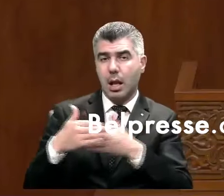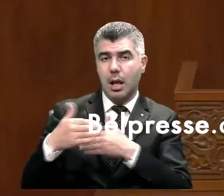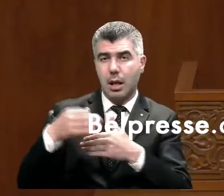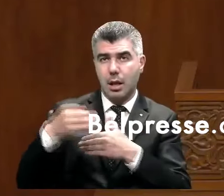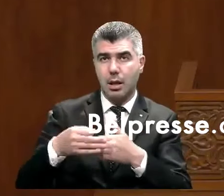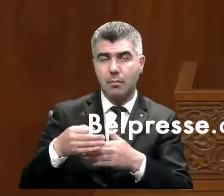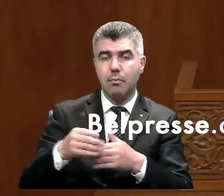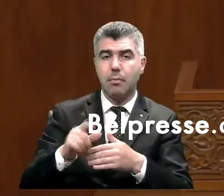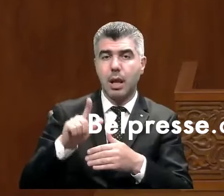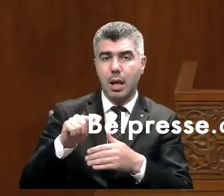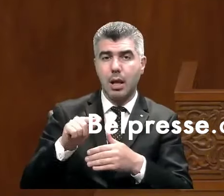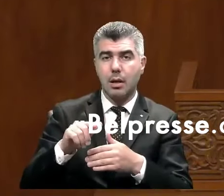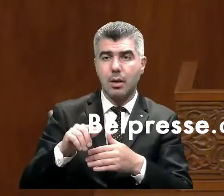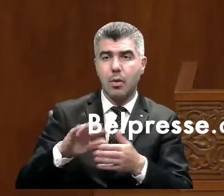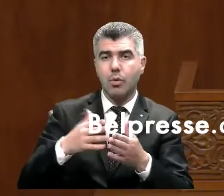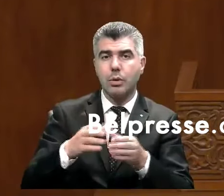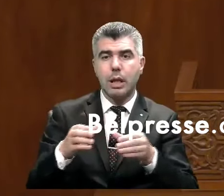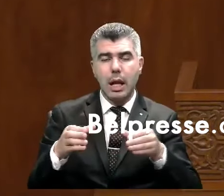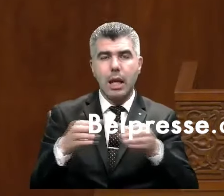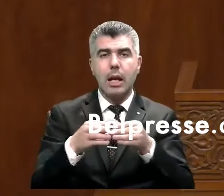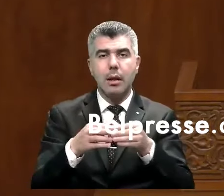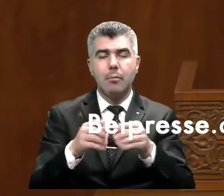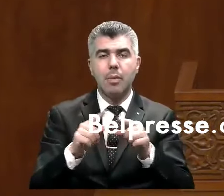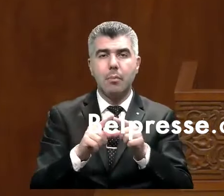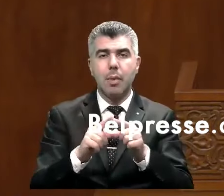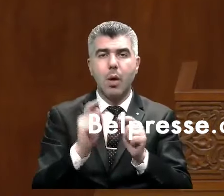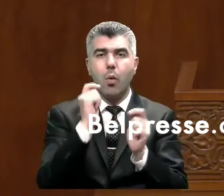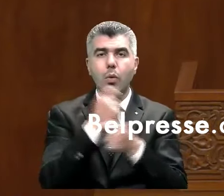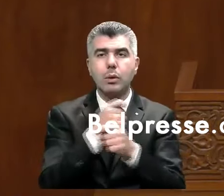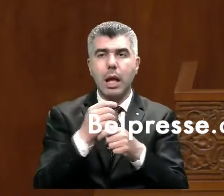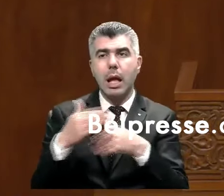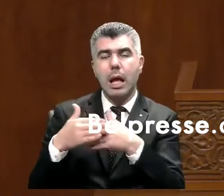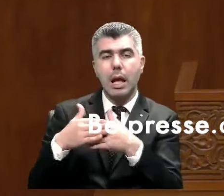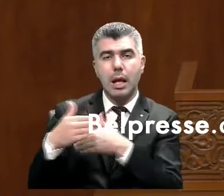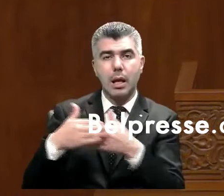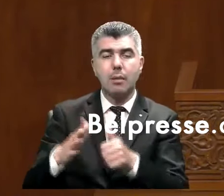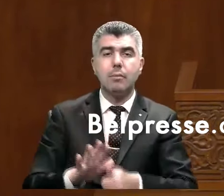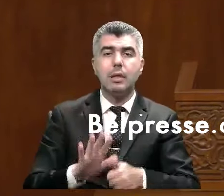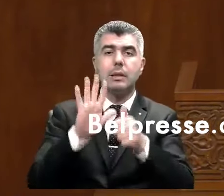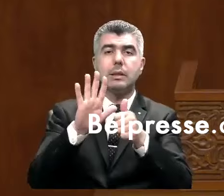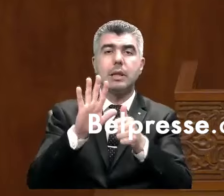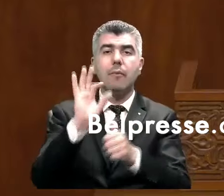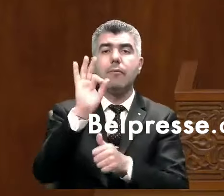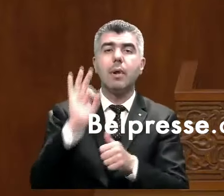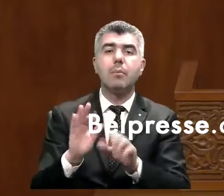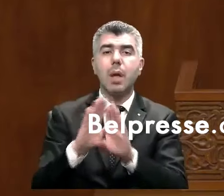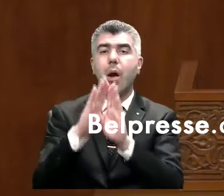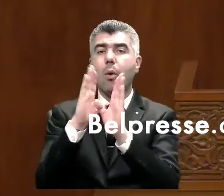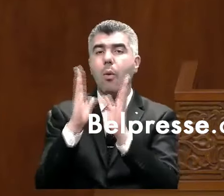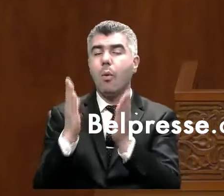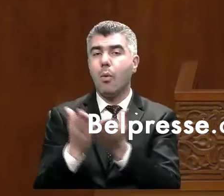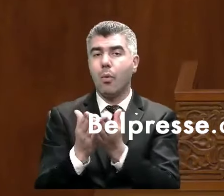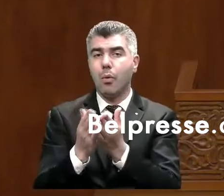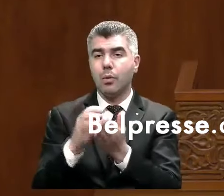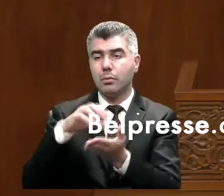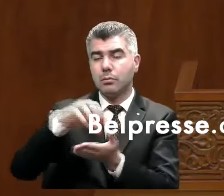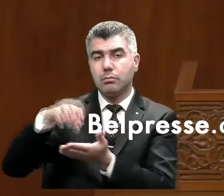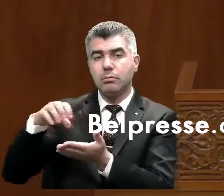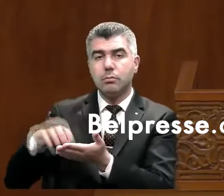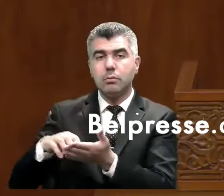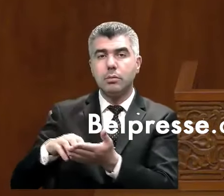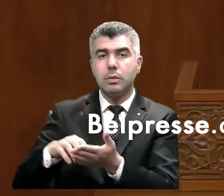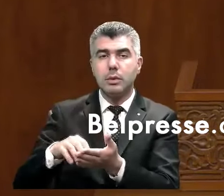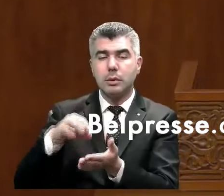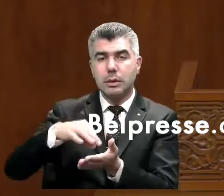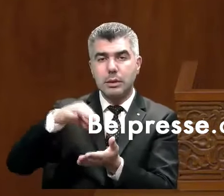واحد الدائره صغيره في توريرت واللي كتمثل يلا 6% من المساحه الاجماليه لدوائر السقي الكبير